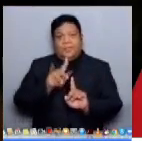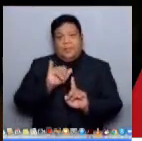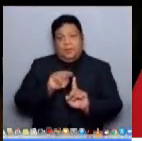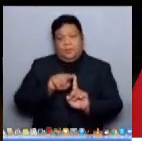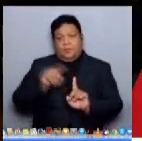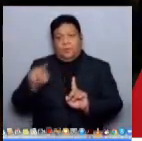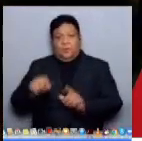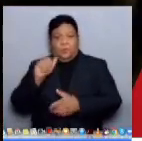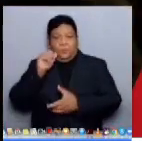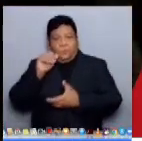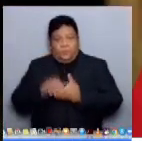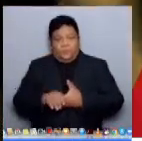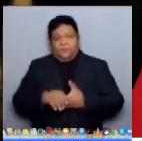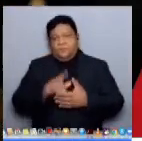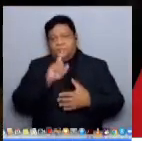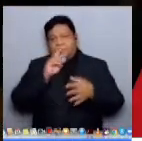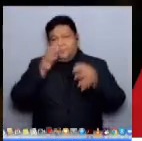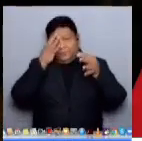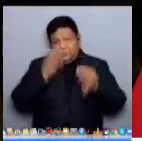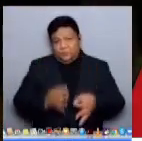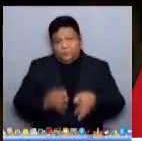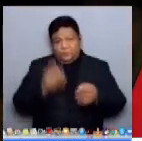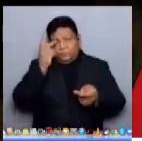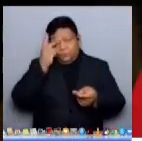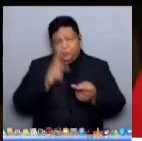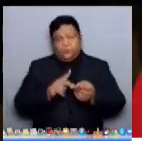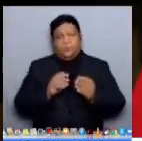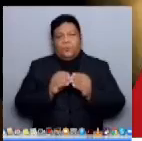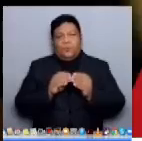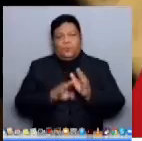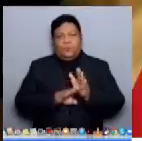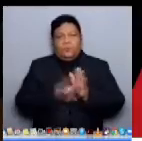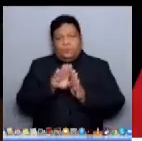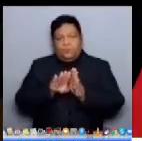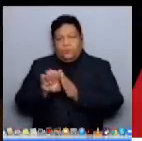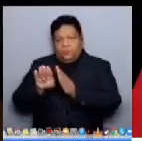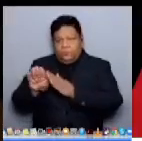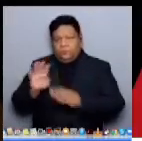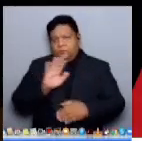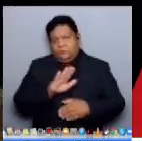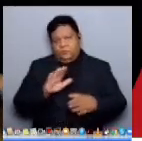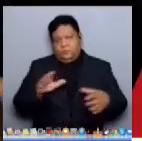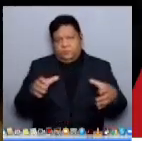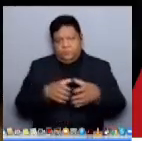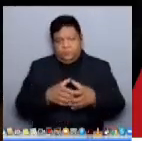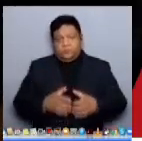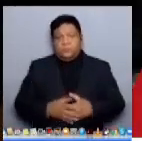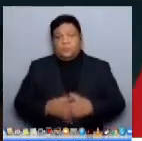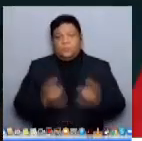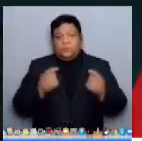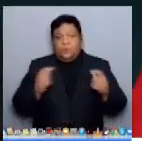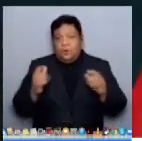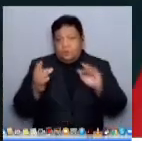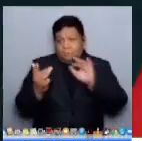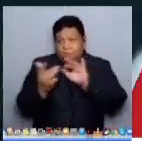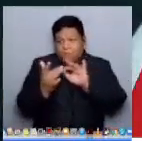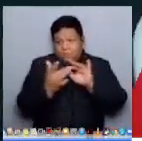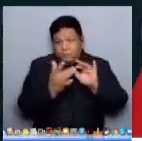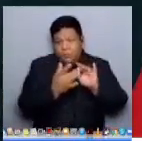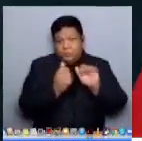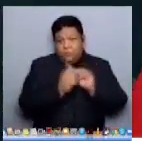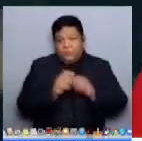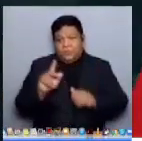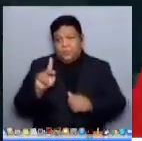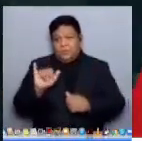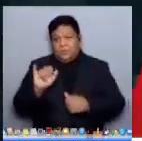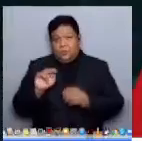desisyon para daw sa progressive growth ng bawat isa sa banda. Sinubukan daw nila mag-reach out sa mga kasama ni Kian pero hindi sila sumasagot.